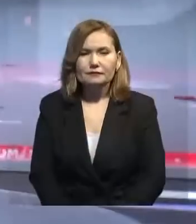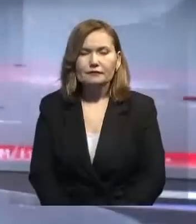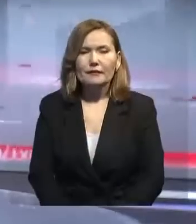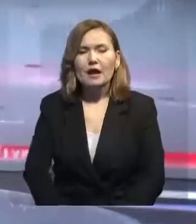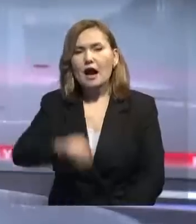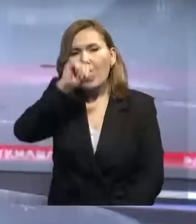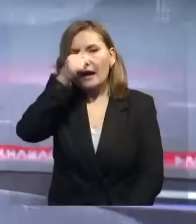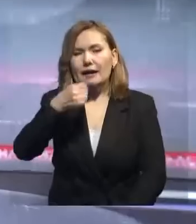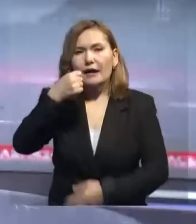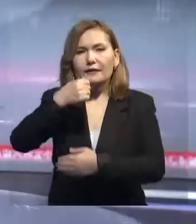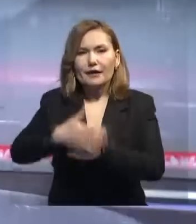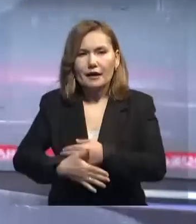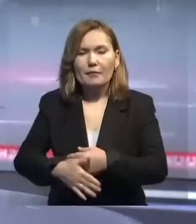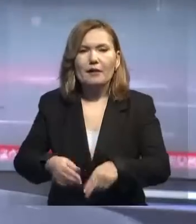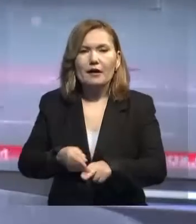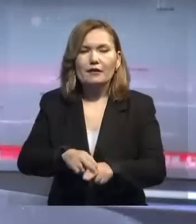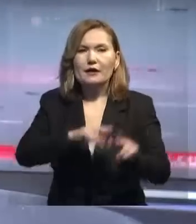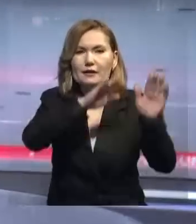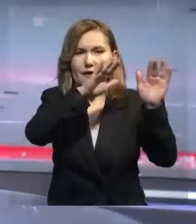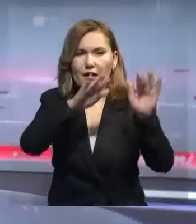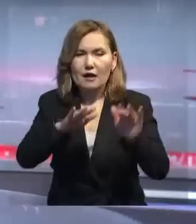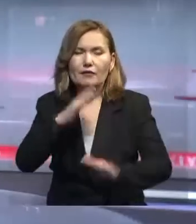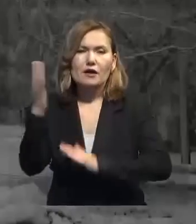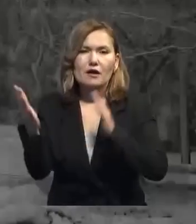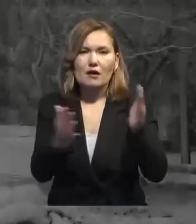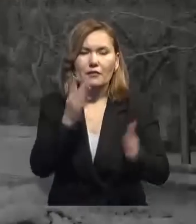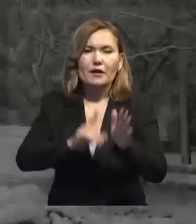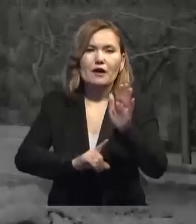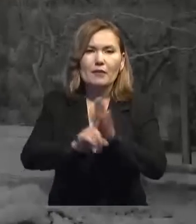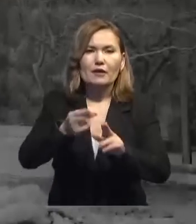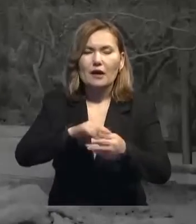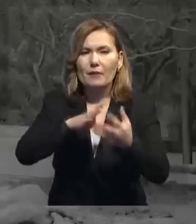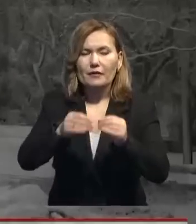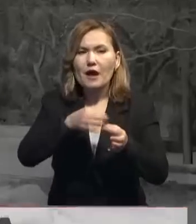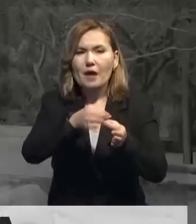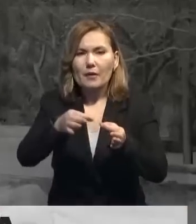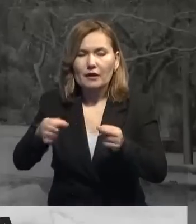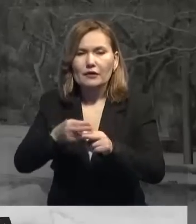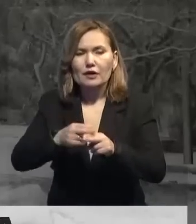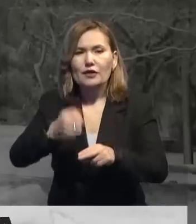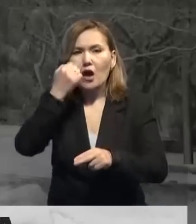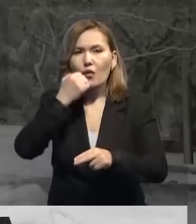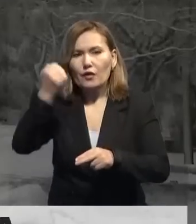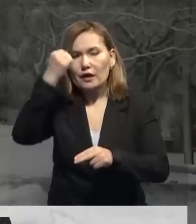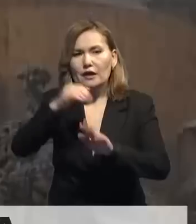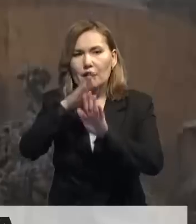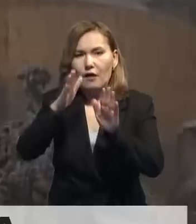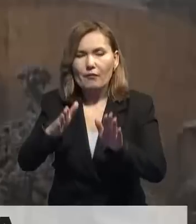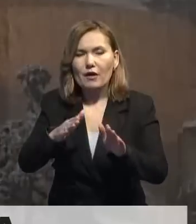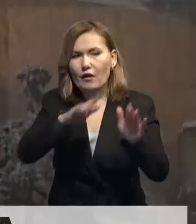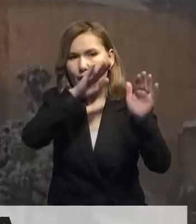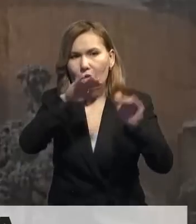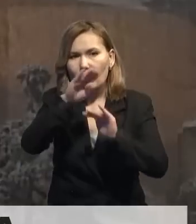Ал Грекия астанасы Афинада қалың қар жауып бұрқасын тұрды. Акрополь мен басқа да көне ескерткіштерді ағылпа